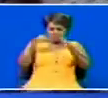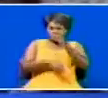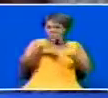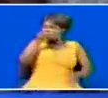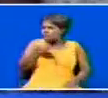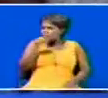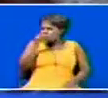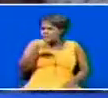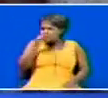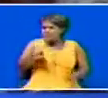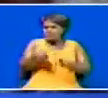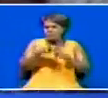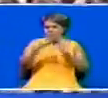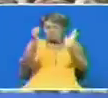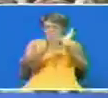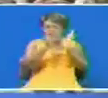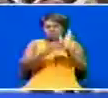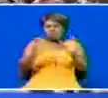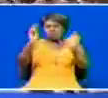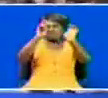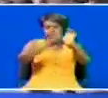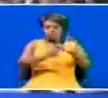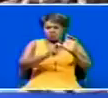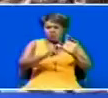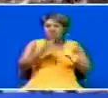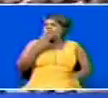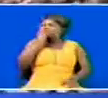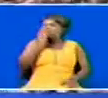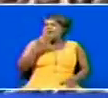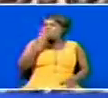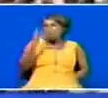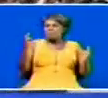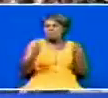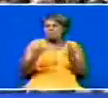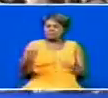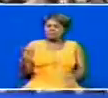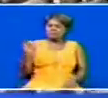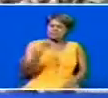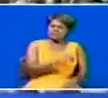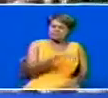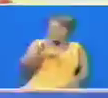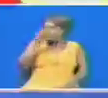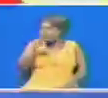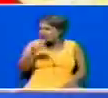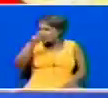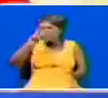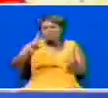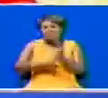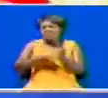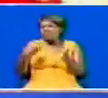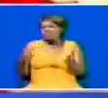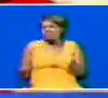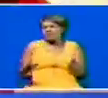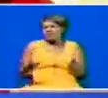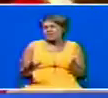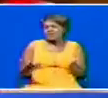na hata eneo la Ukambani lilipojiunga na vuguvugu la NAK mwaka 2002 alisalia KANU na akashindwa wakati huo na